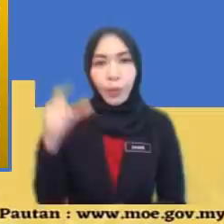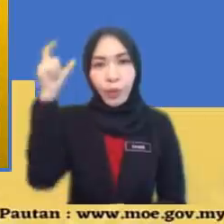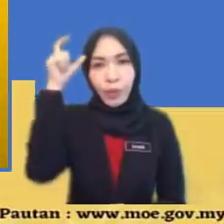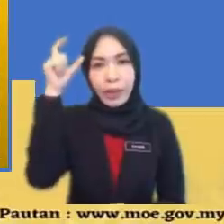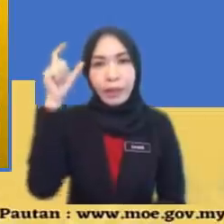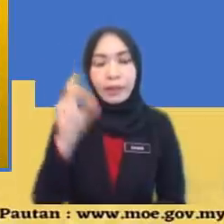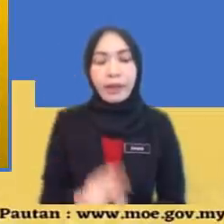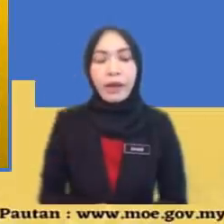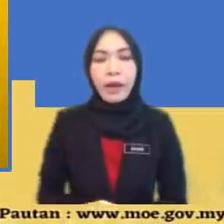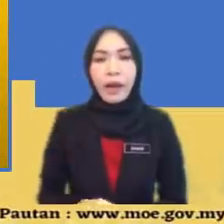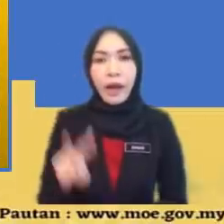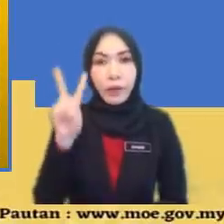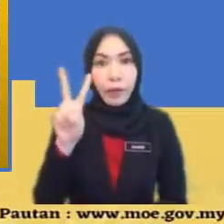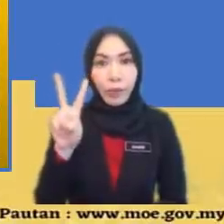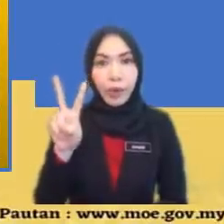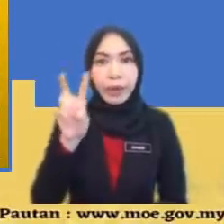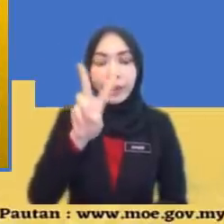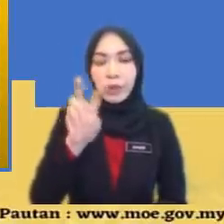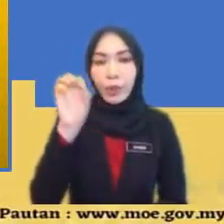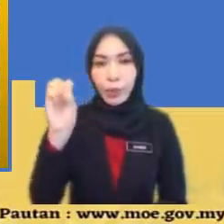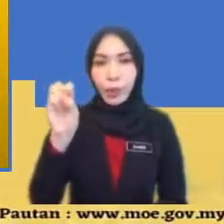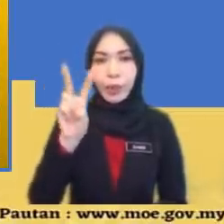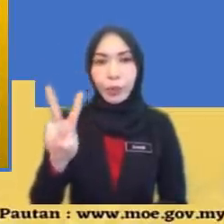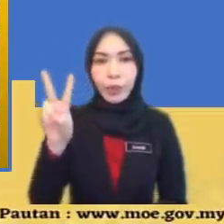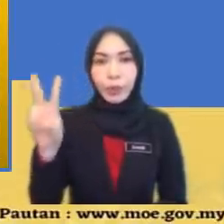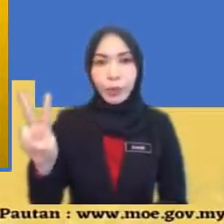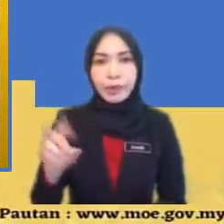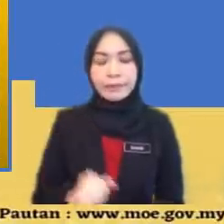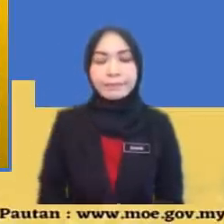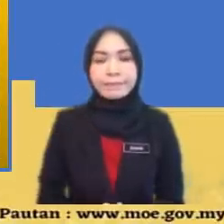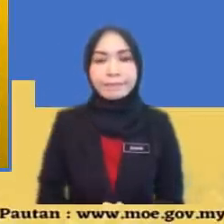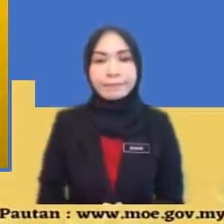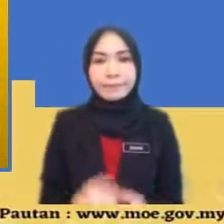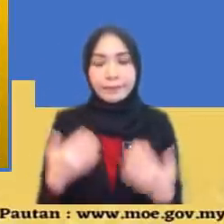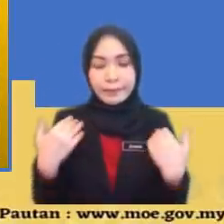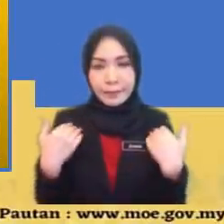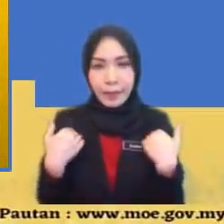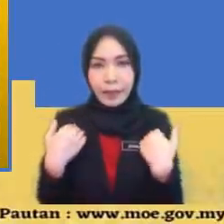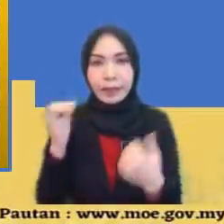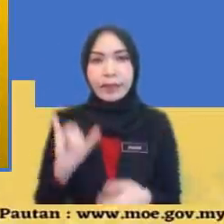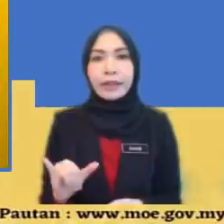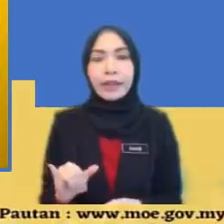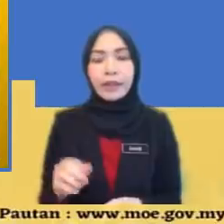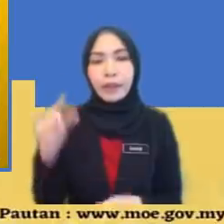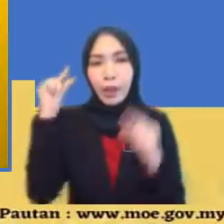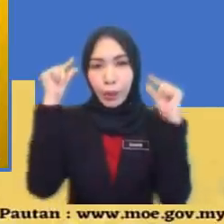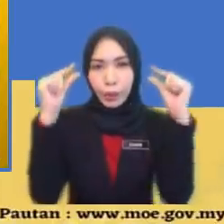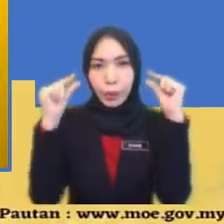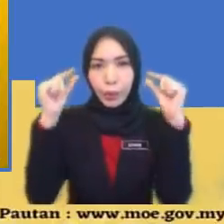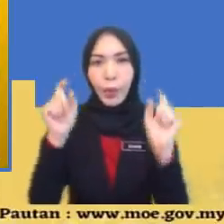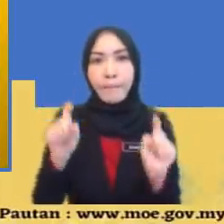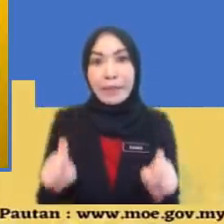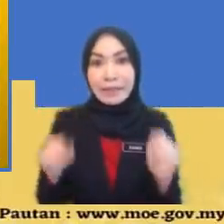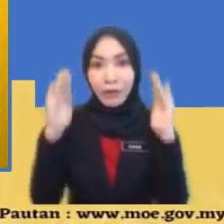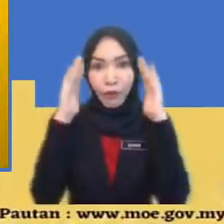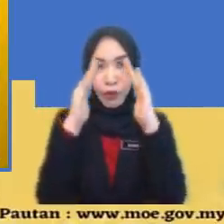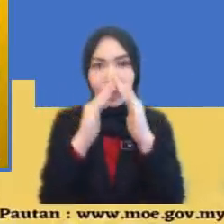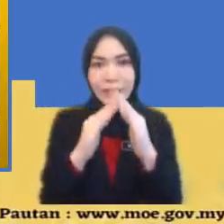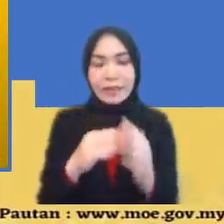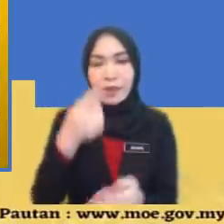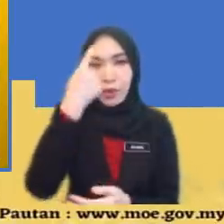terdapat empat pekaru tamu yang perlu semua guru memberi fokus dalam program ini untuk dilaksanakan